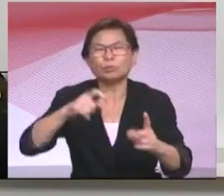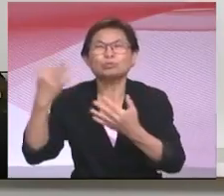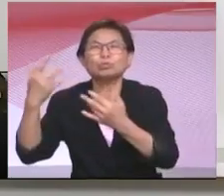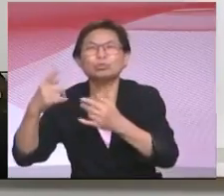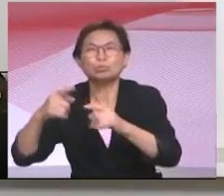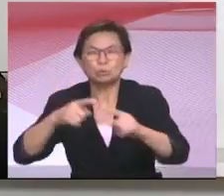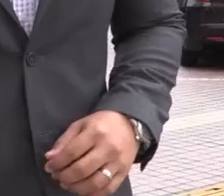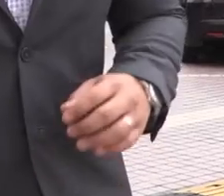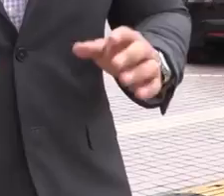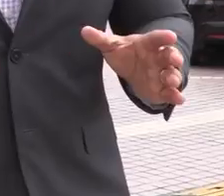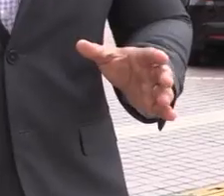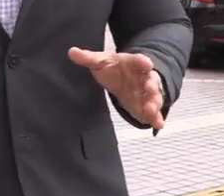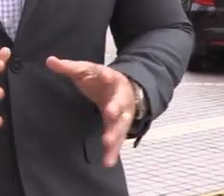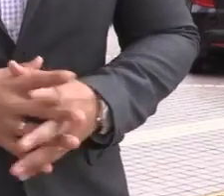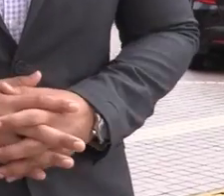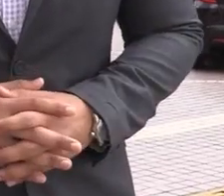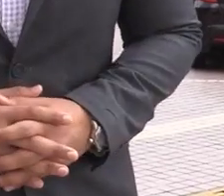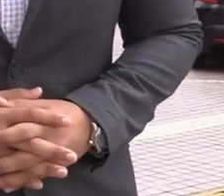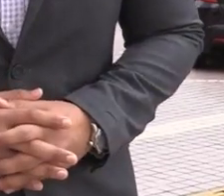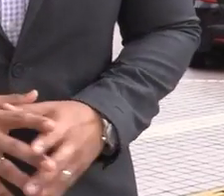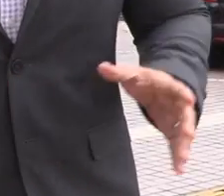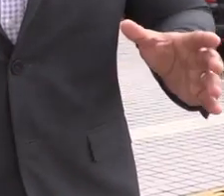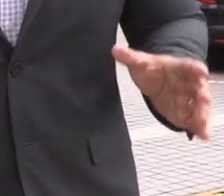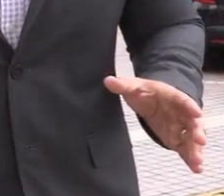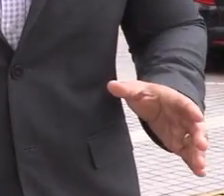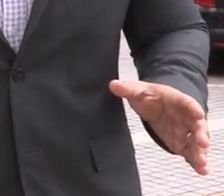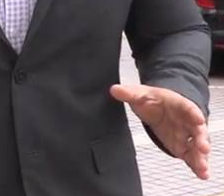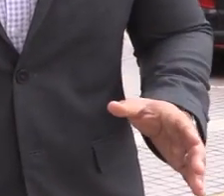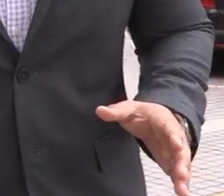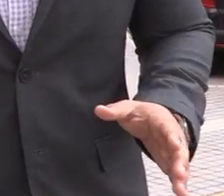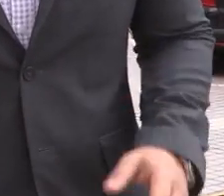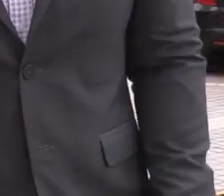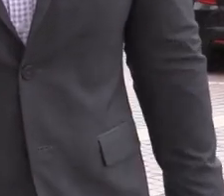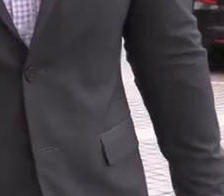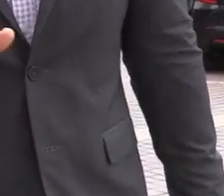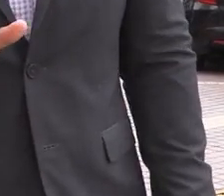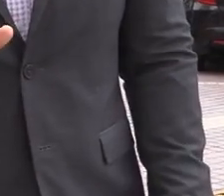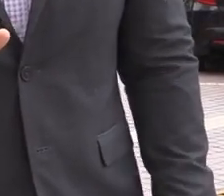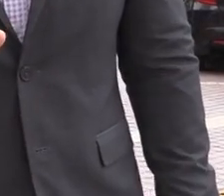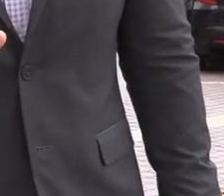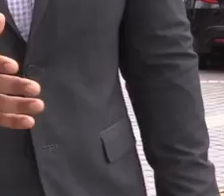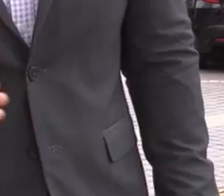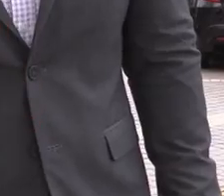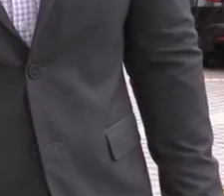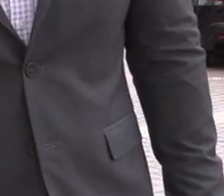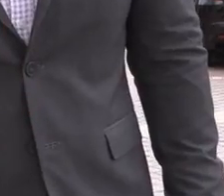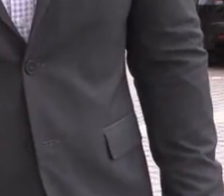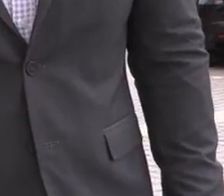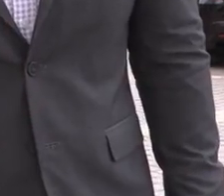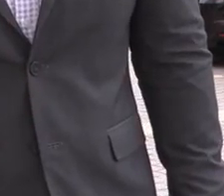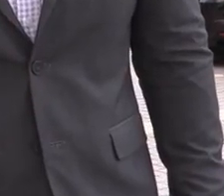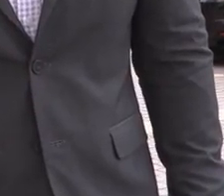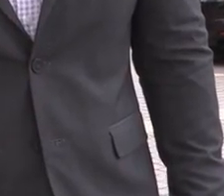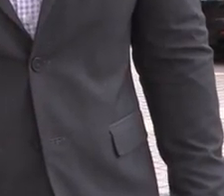pihak berkuasa. Saya Asrul Nizam Kadir, berita dalam dan luar negara, sukan, ekonomi dan gaya hidup,